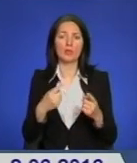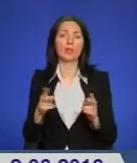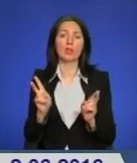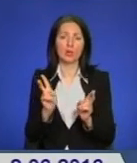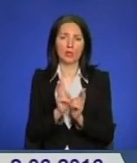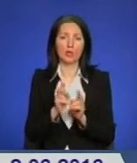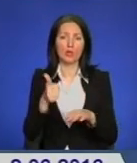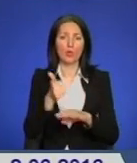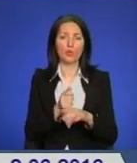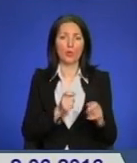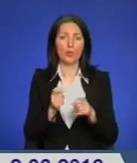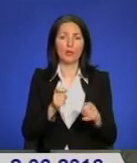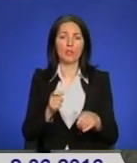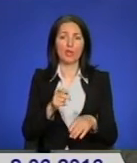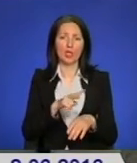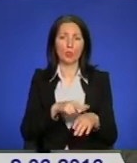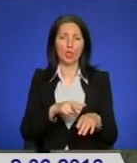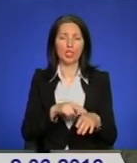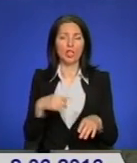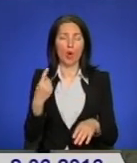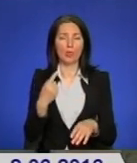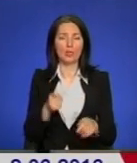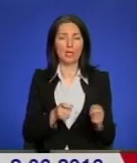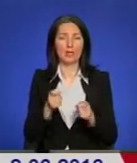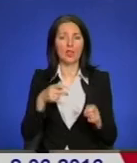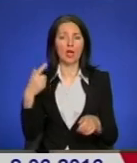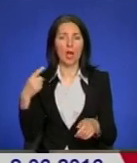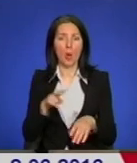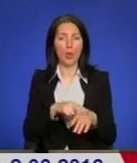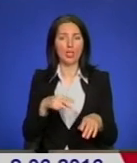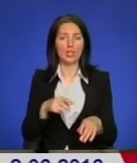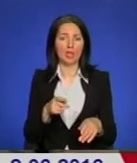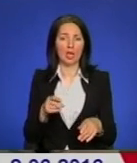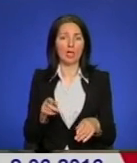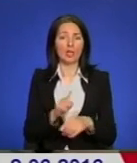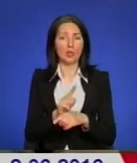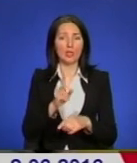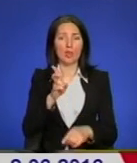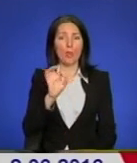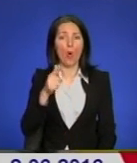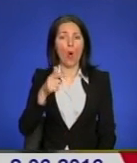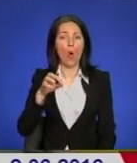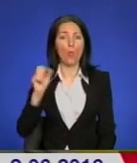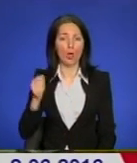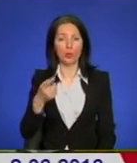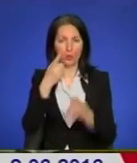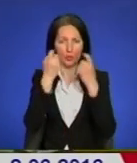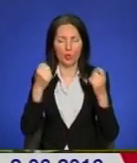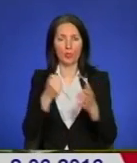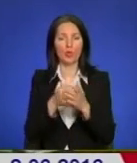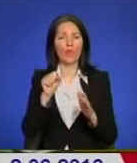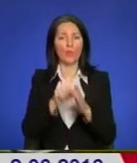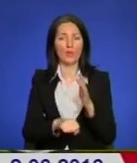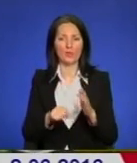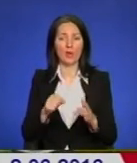національної поліції в області. Керівник поліції Тернопільщини Олександр Богомол повідомив, що до вбивства кременецького депутата і